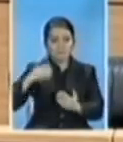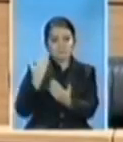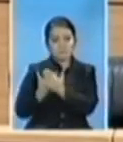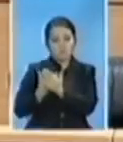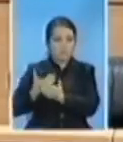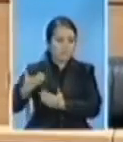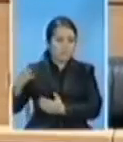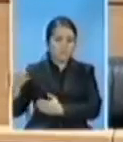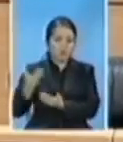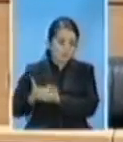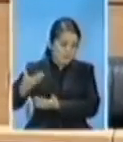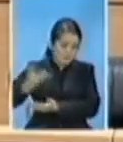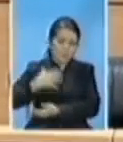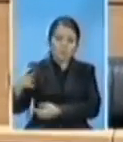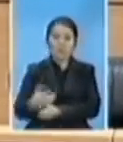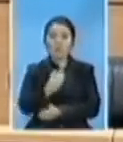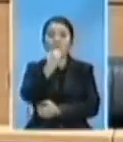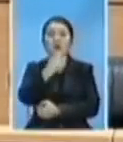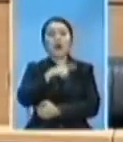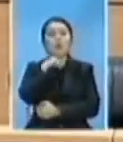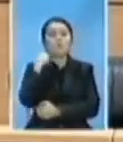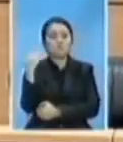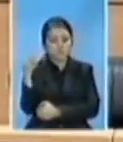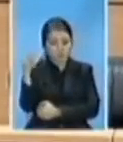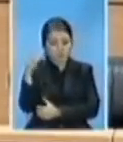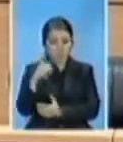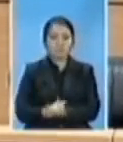ครับทำธุรกิจอะไรไม่เคยขาดทุนครับ